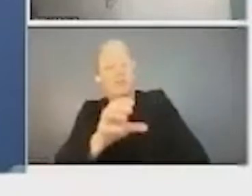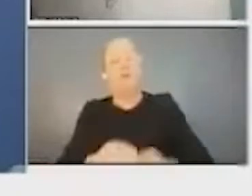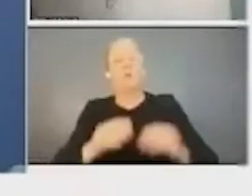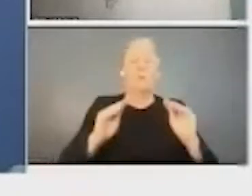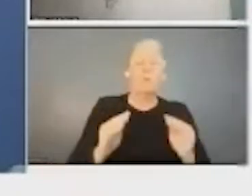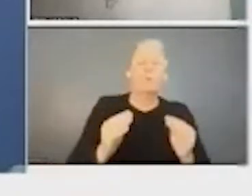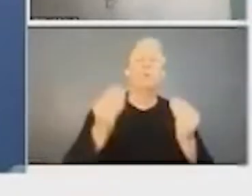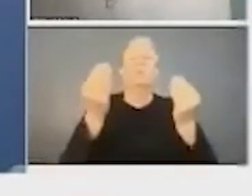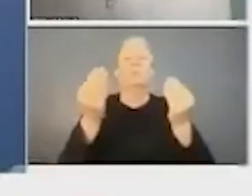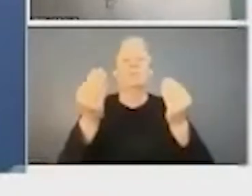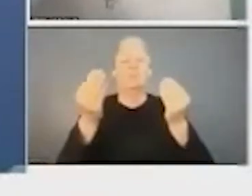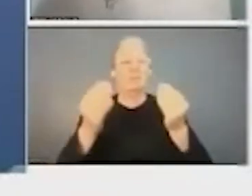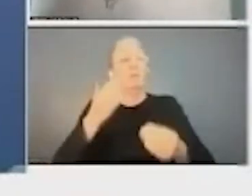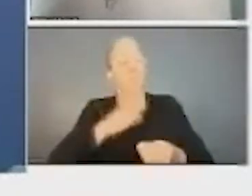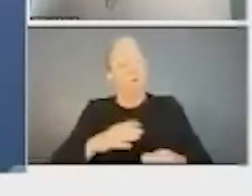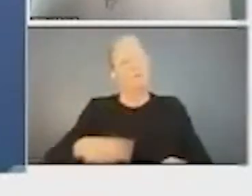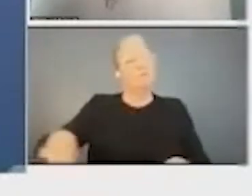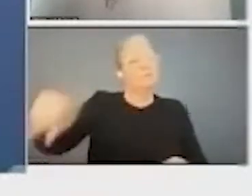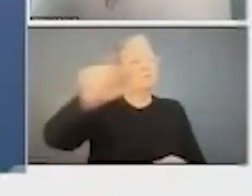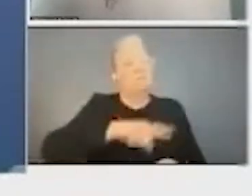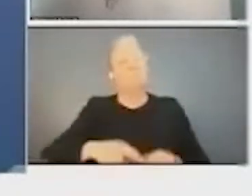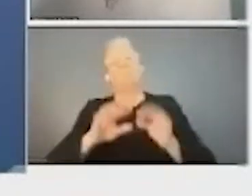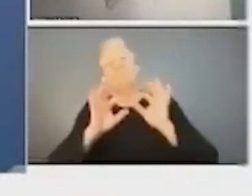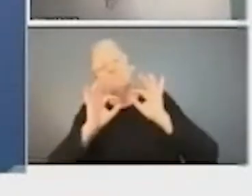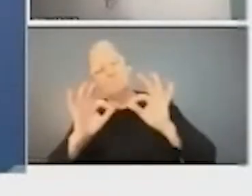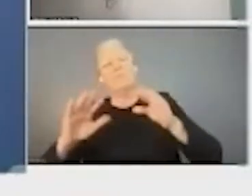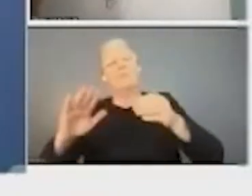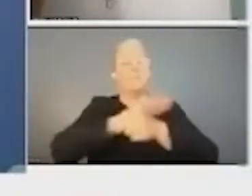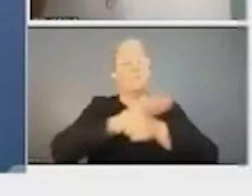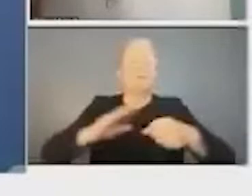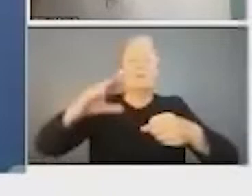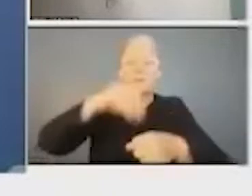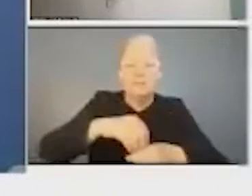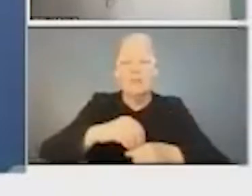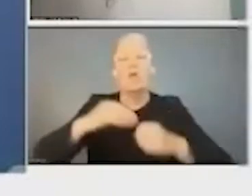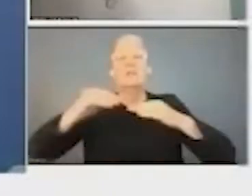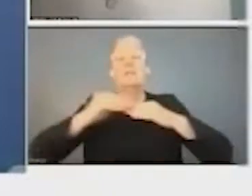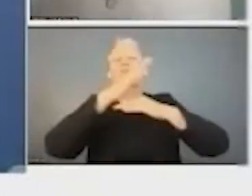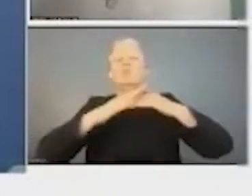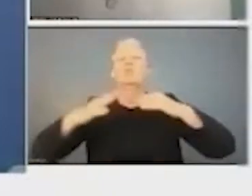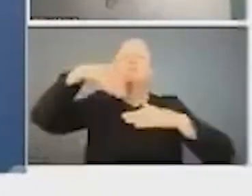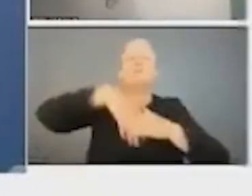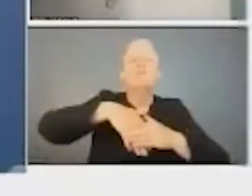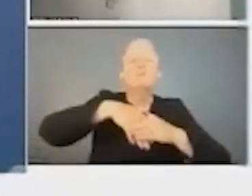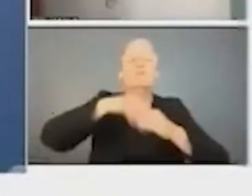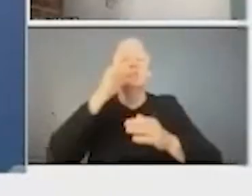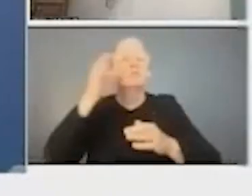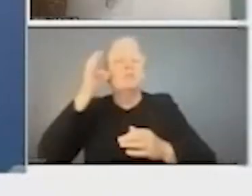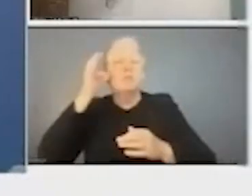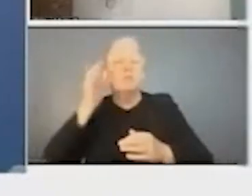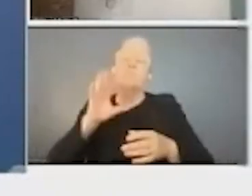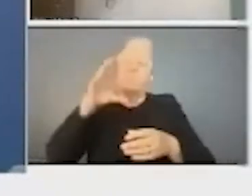ونعطيها الصلاحية لتتخذ قرارات، وأن تكون المرأة دور وتقوم المرأة بدور فعال في